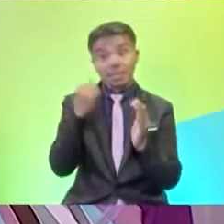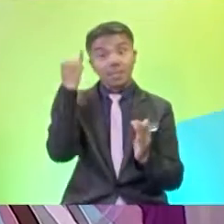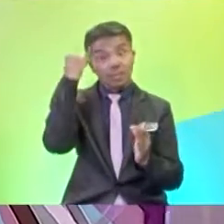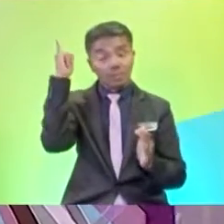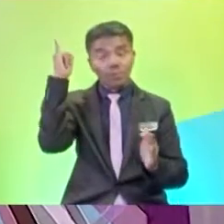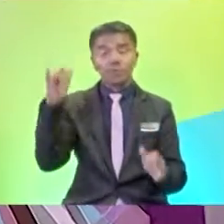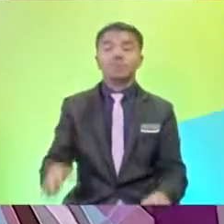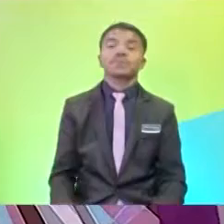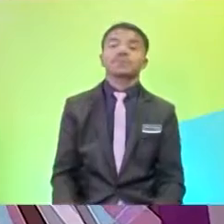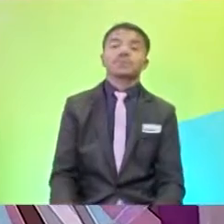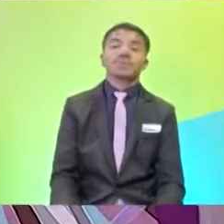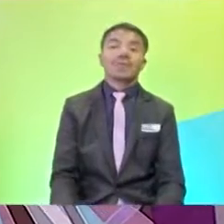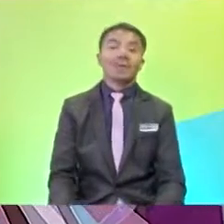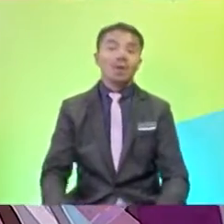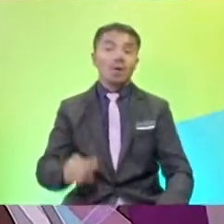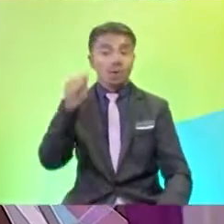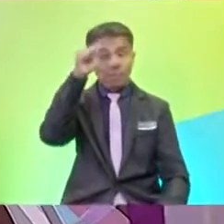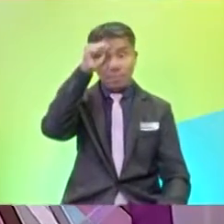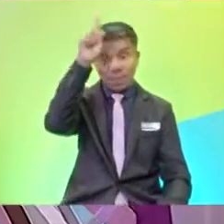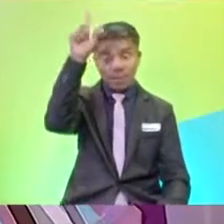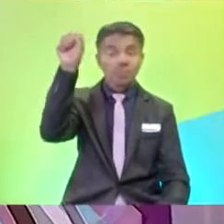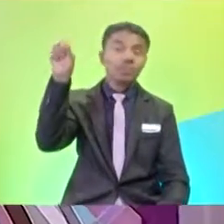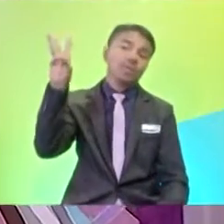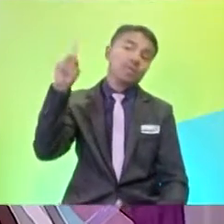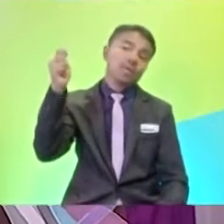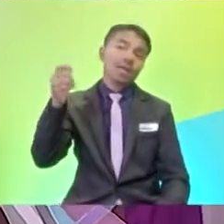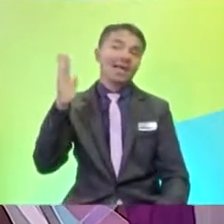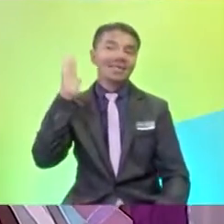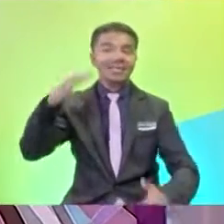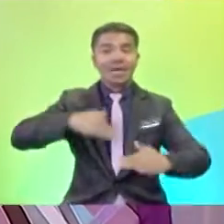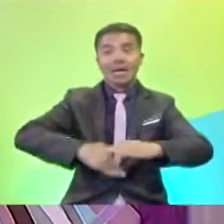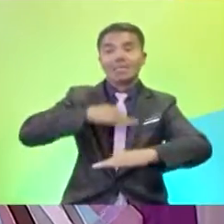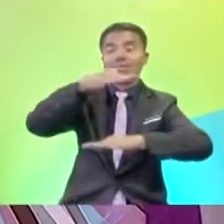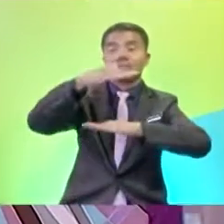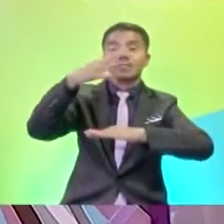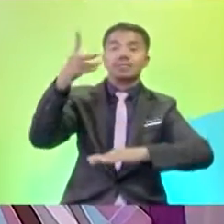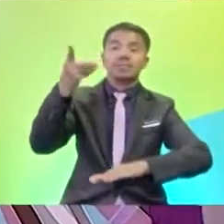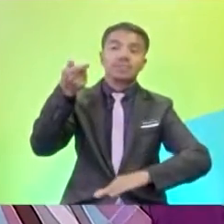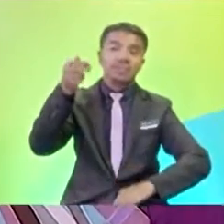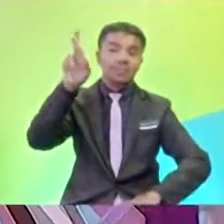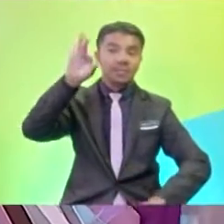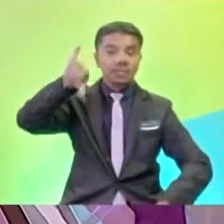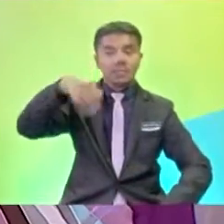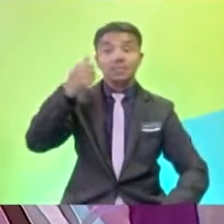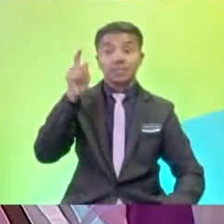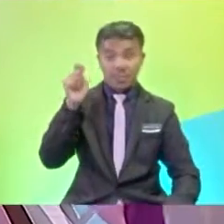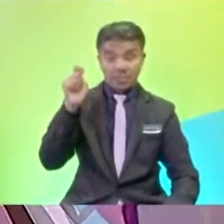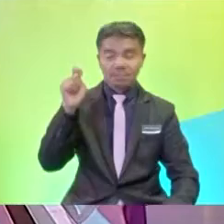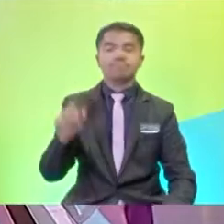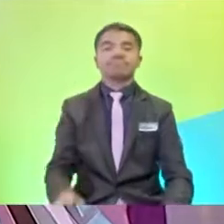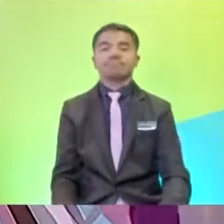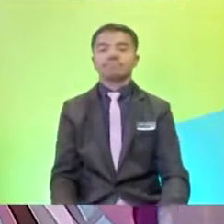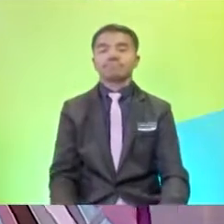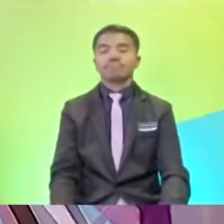akan lebihkan orang yang berilmu berbanding orang yang tidak berilmu itu kepentingannya